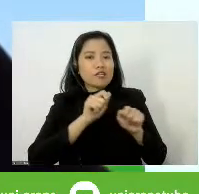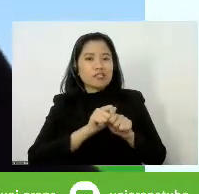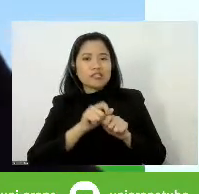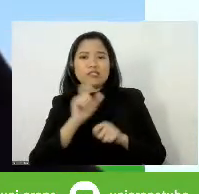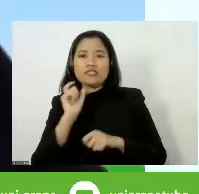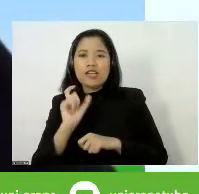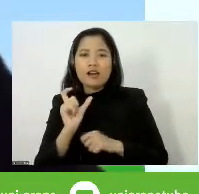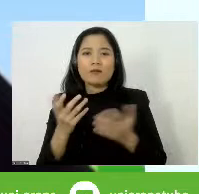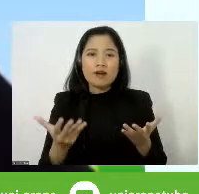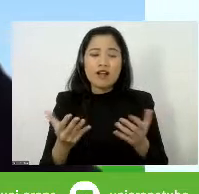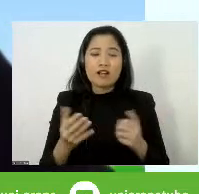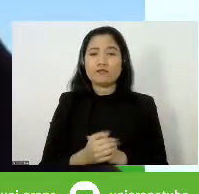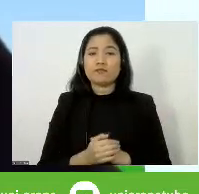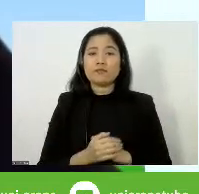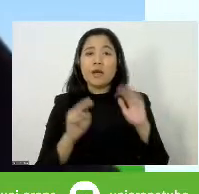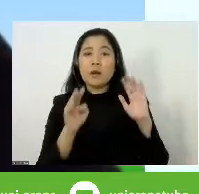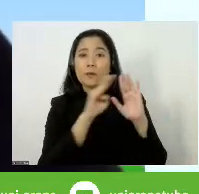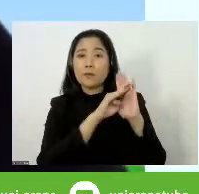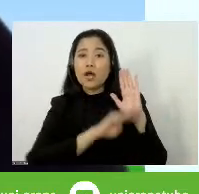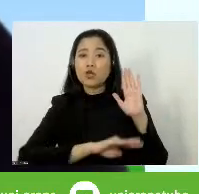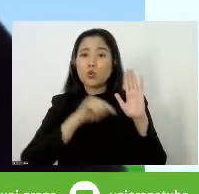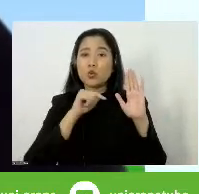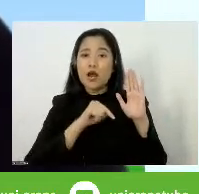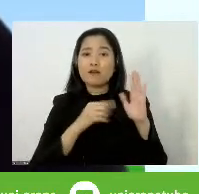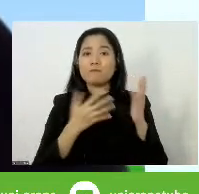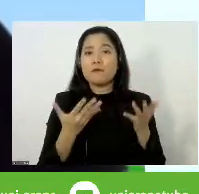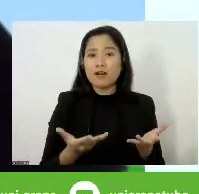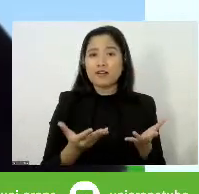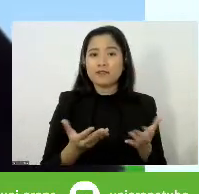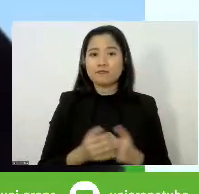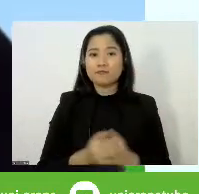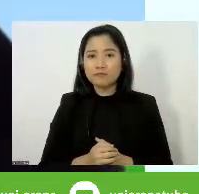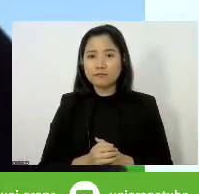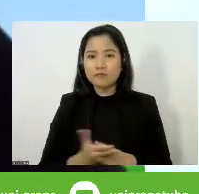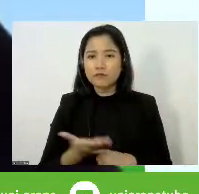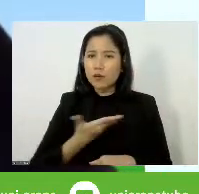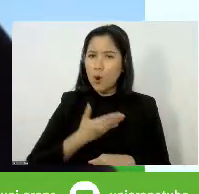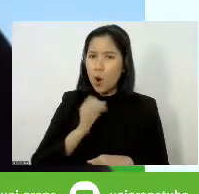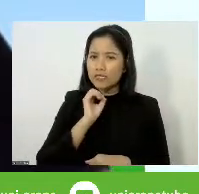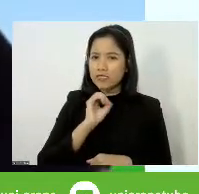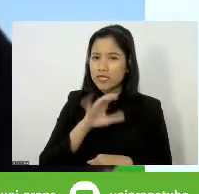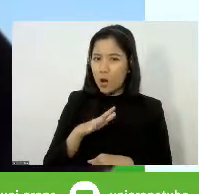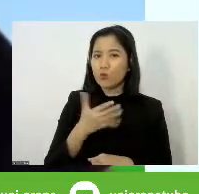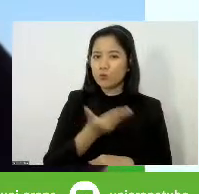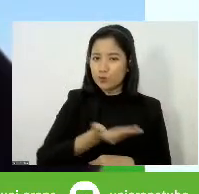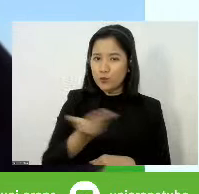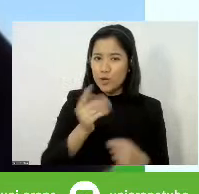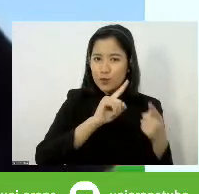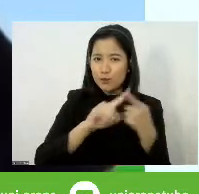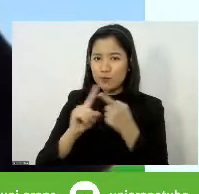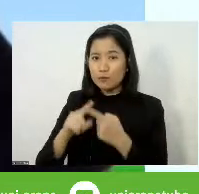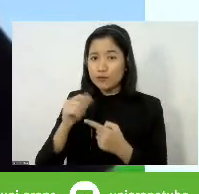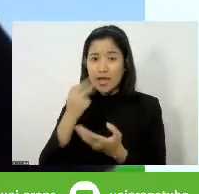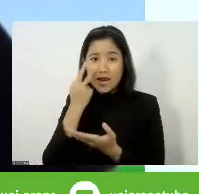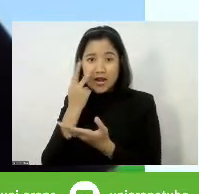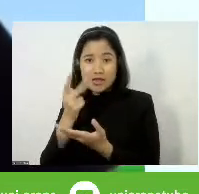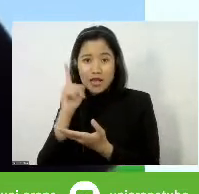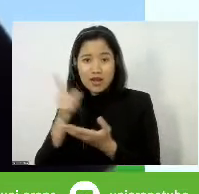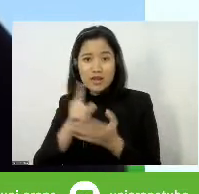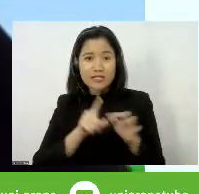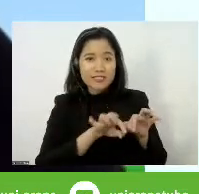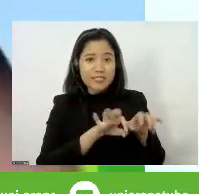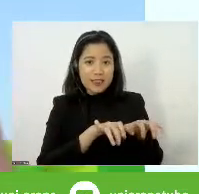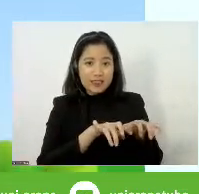lebih baik lagi dan rolls ini gue juga saya PMS tahu gitu teman-teman bisa langsung liat aja di situ Adel kolom